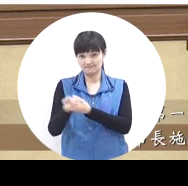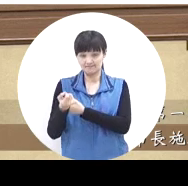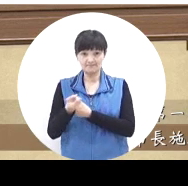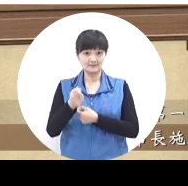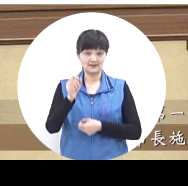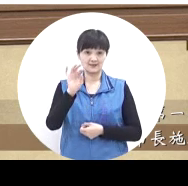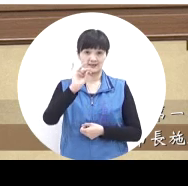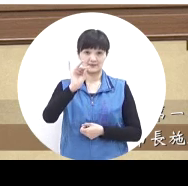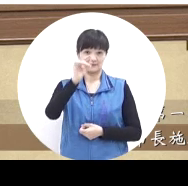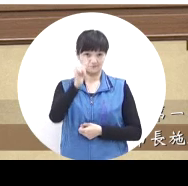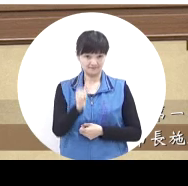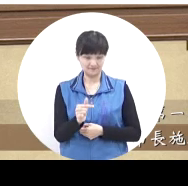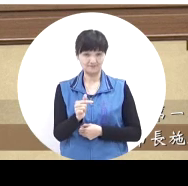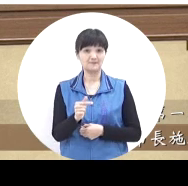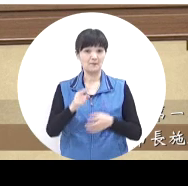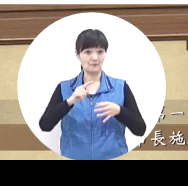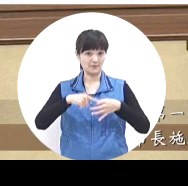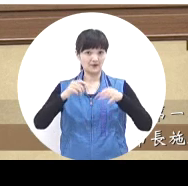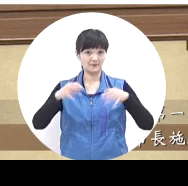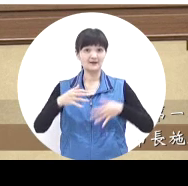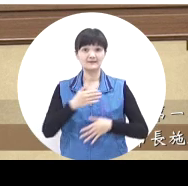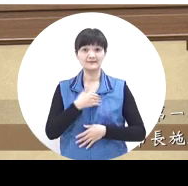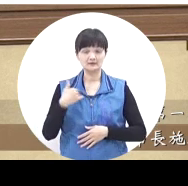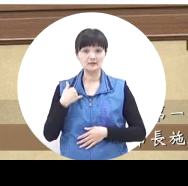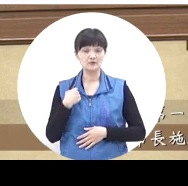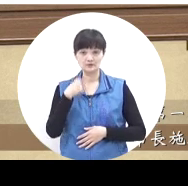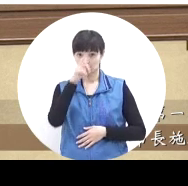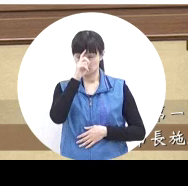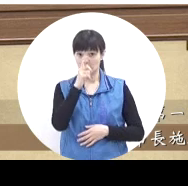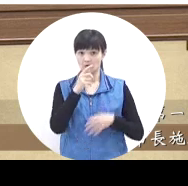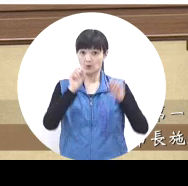努力，我们希望处处有运动据点。